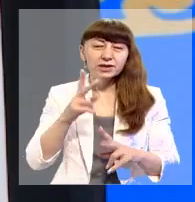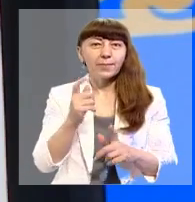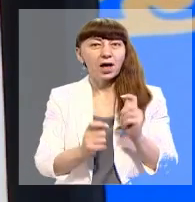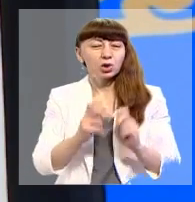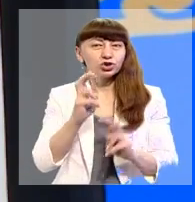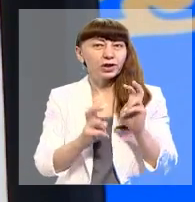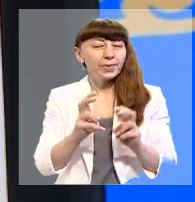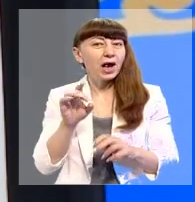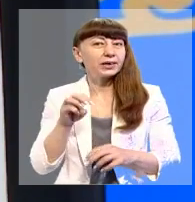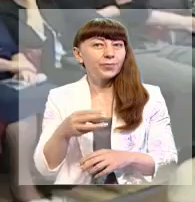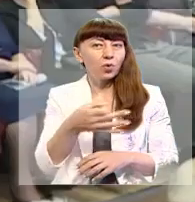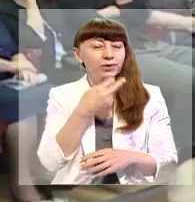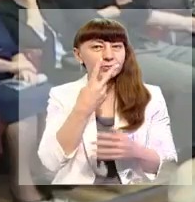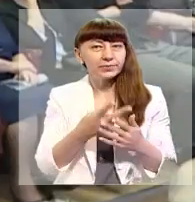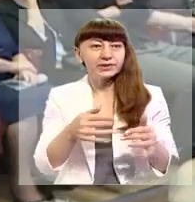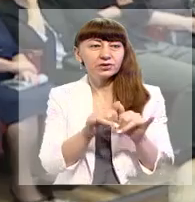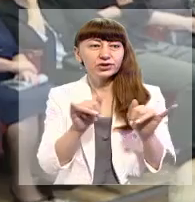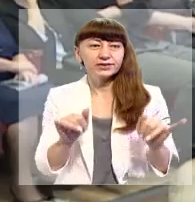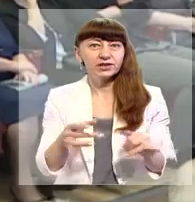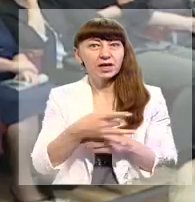Аким области ознакомился с развитием района.